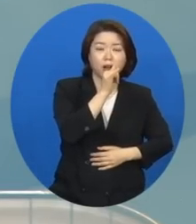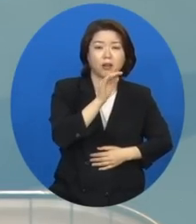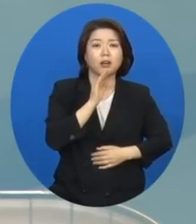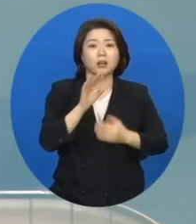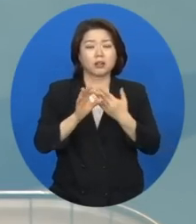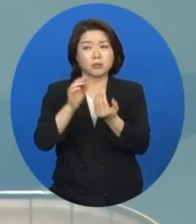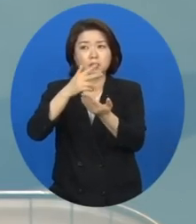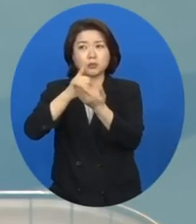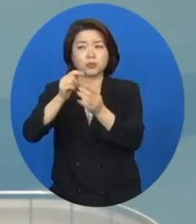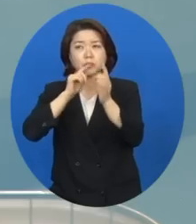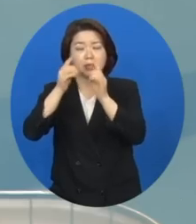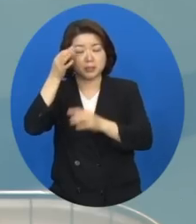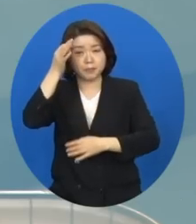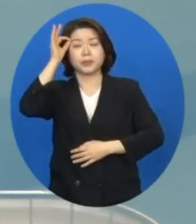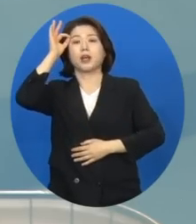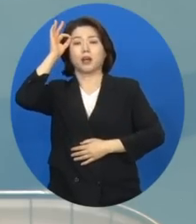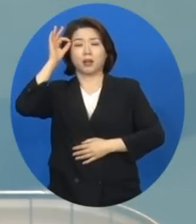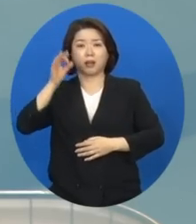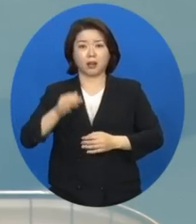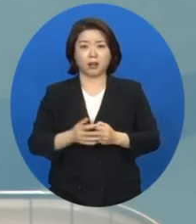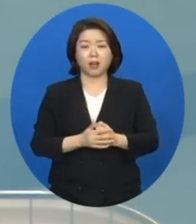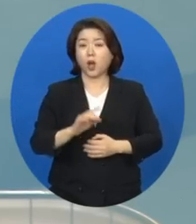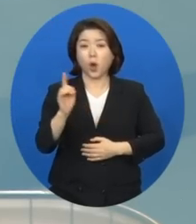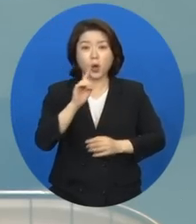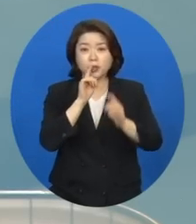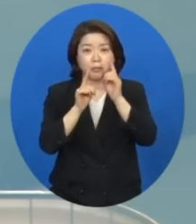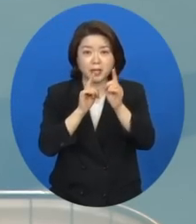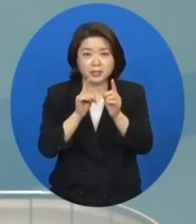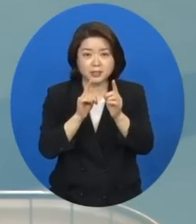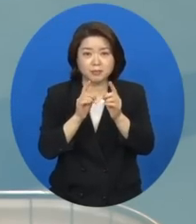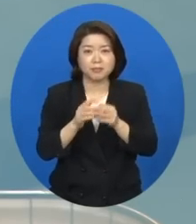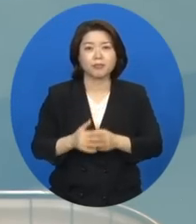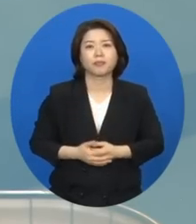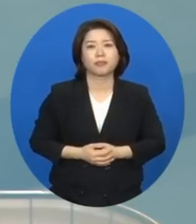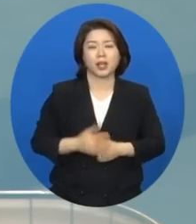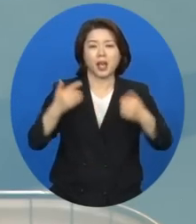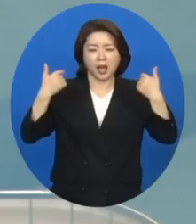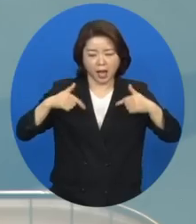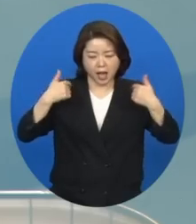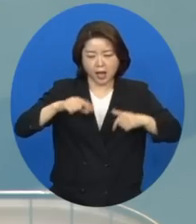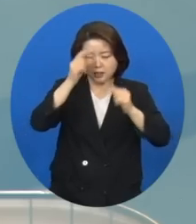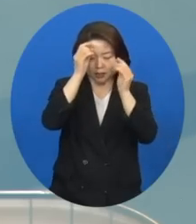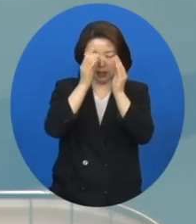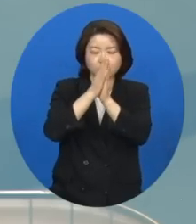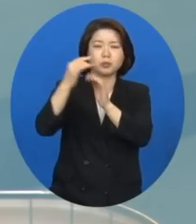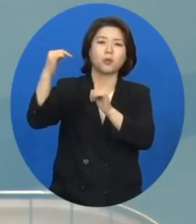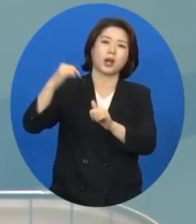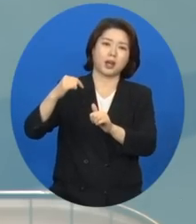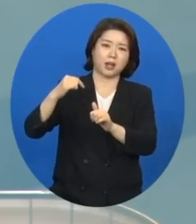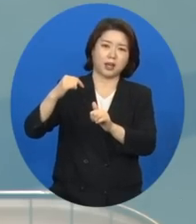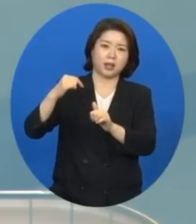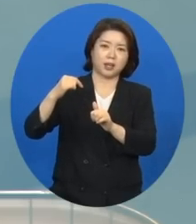말씀이 생각이 나는 거예요. 어떤 말씀이요? 항상 기도하라.